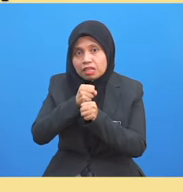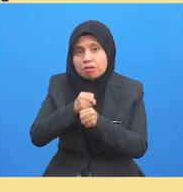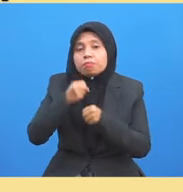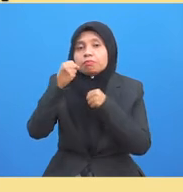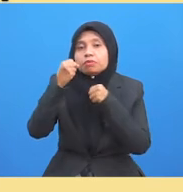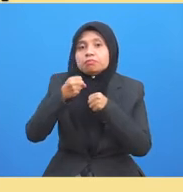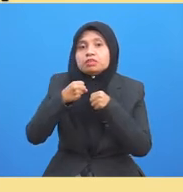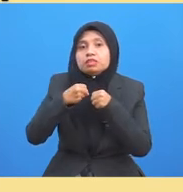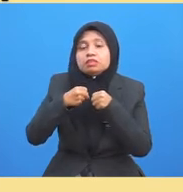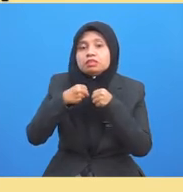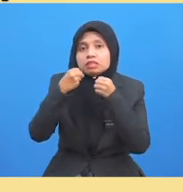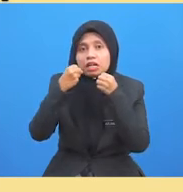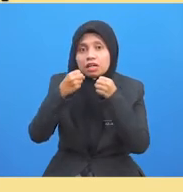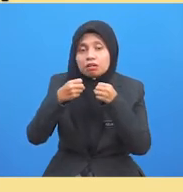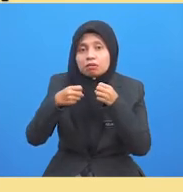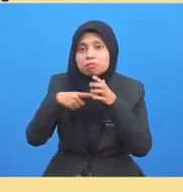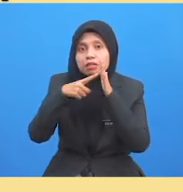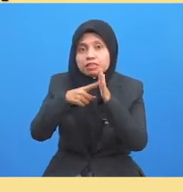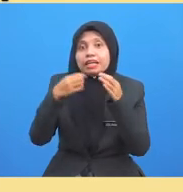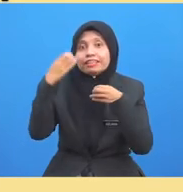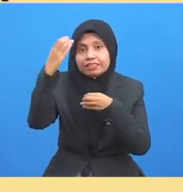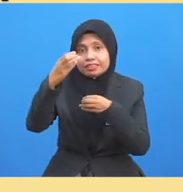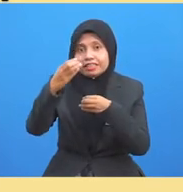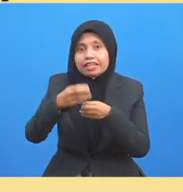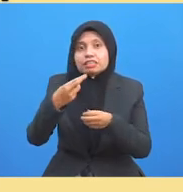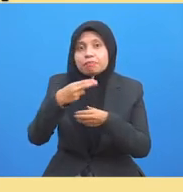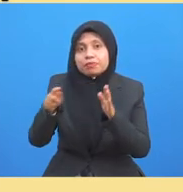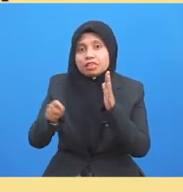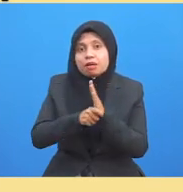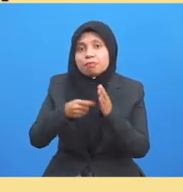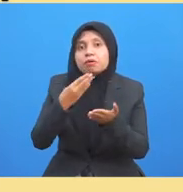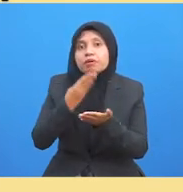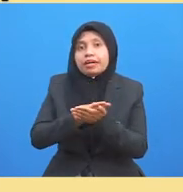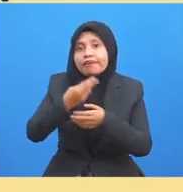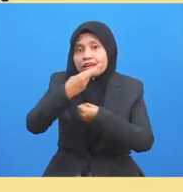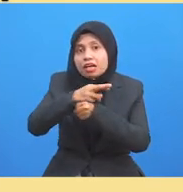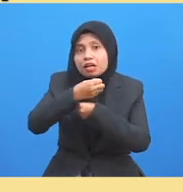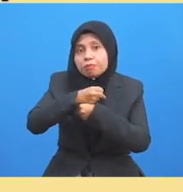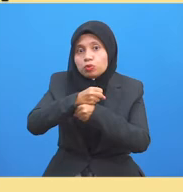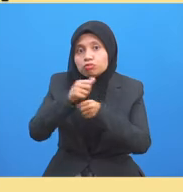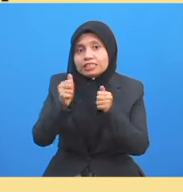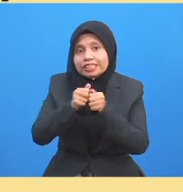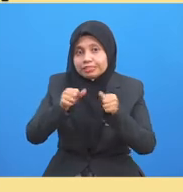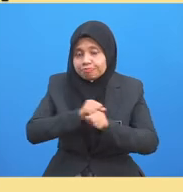mengesyorkan penambahbaikan reka bentuk dengan jelas dan berkesan.